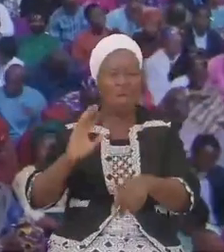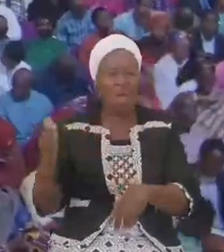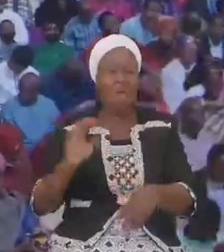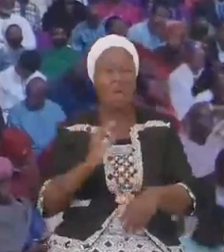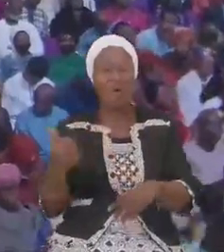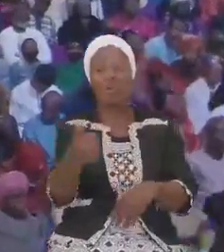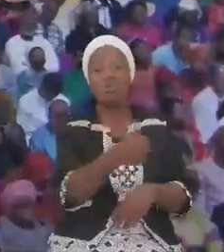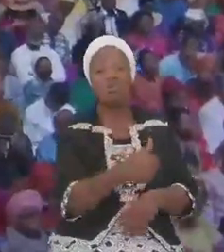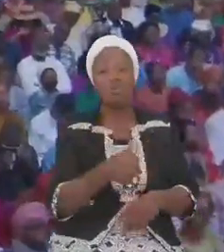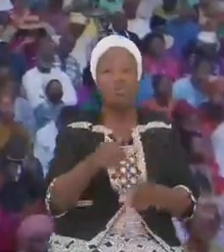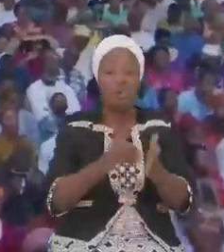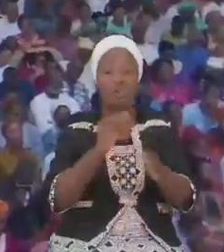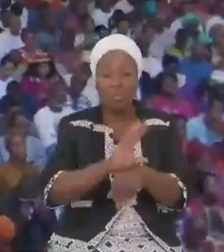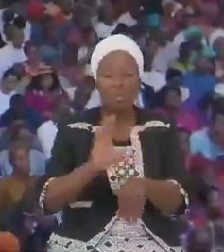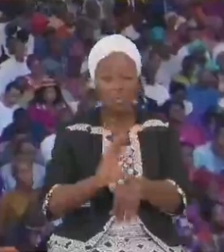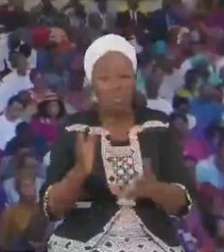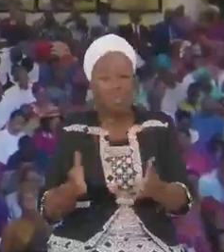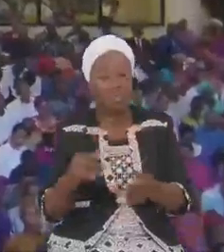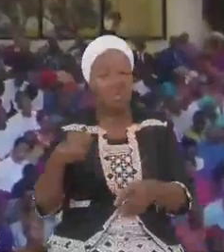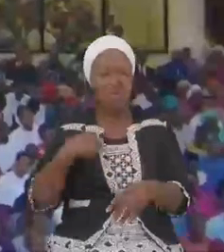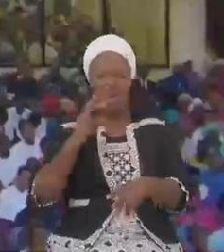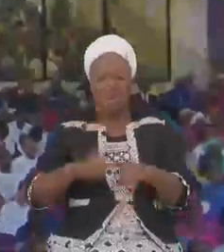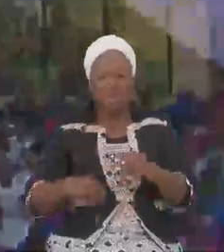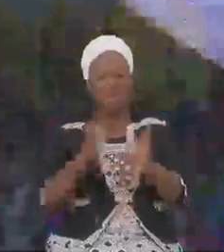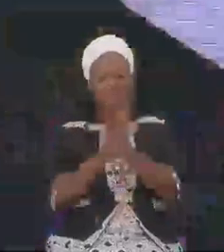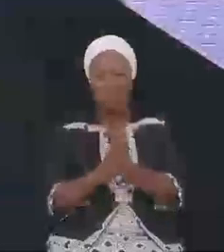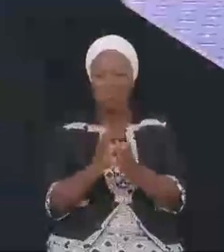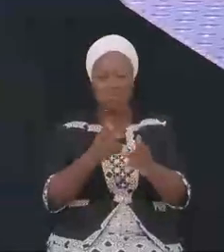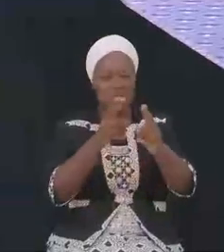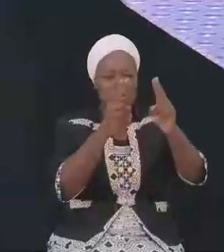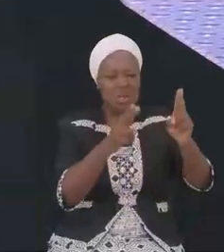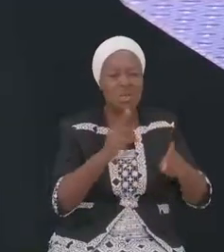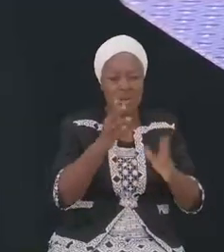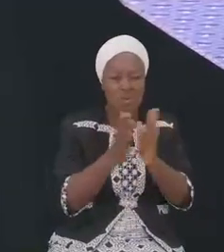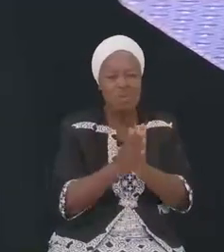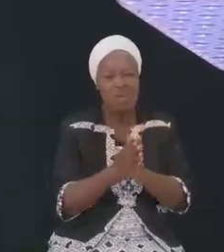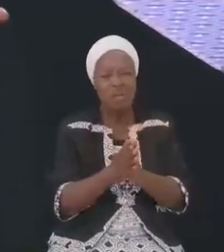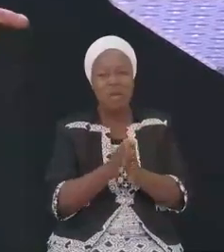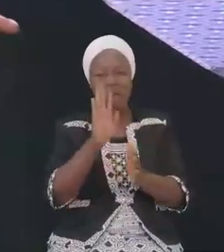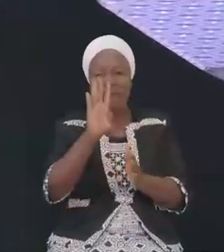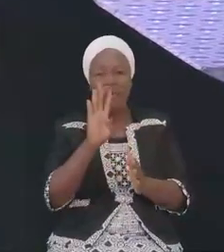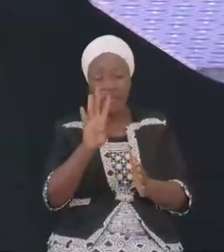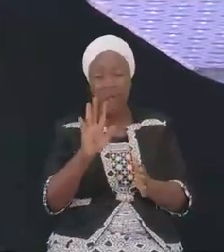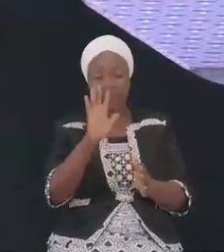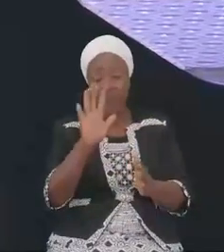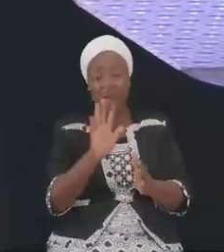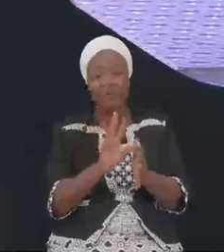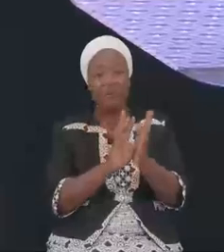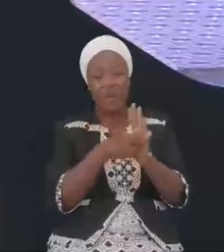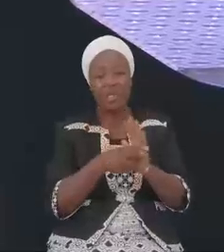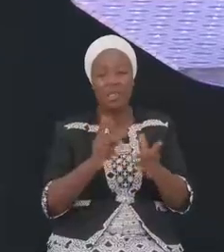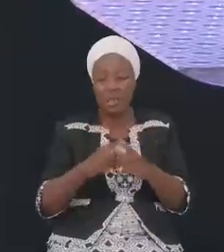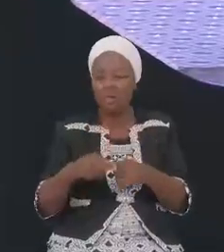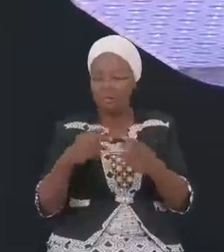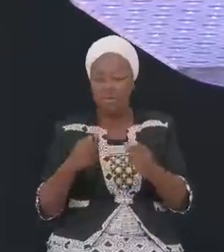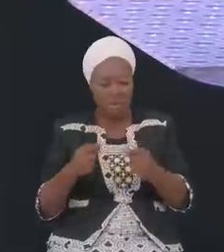église, se dépêcher, on ne peut plus prier, on prie 5 minutes, on sonne de la sonnette quelque part, et on